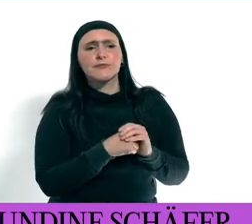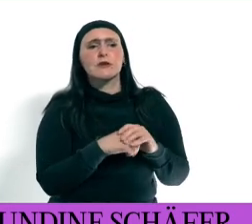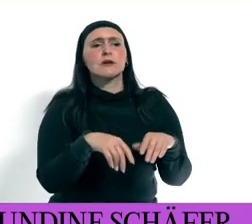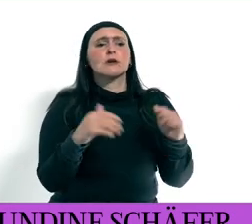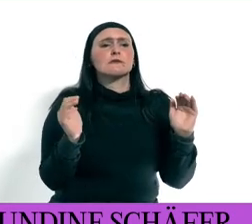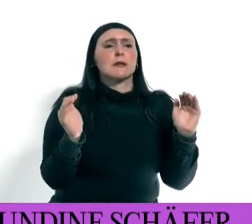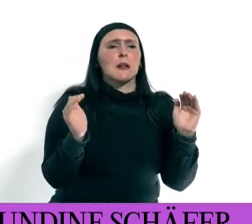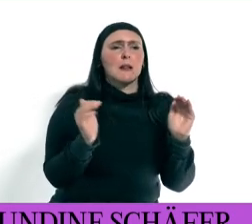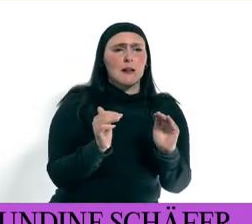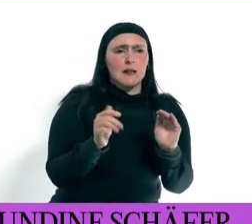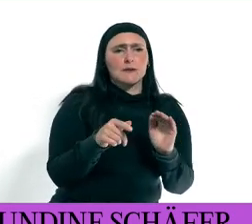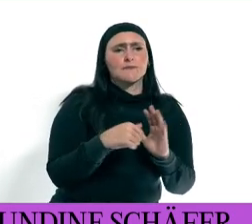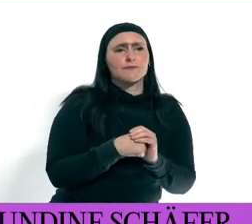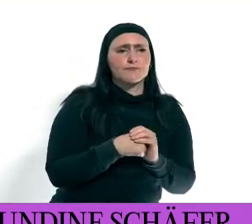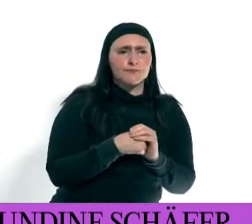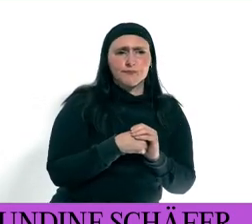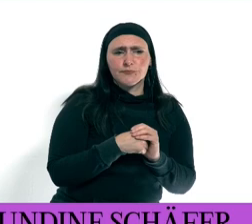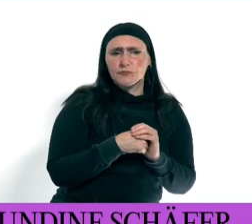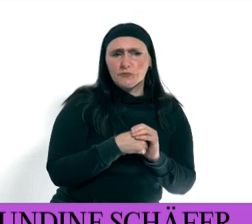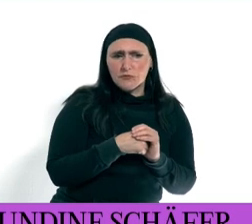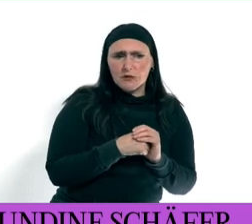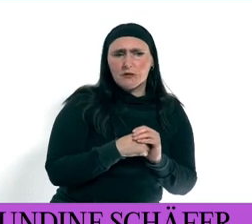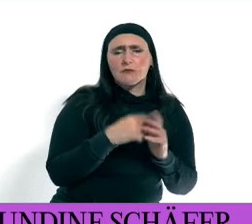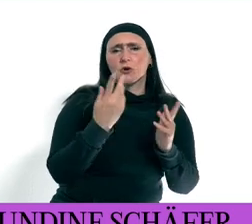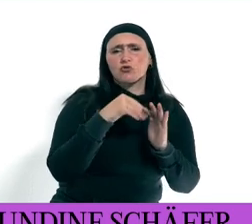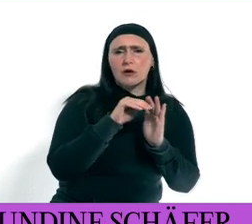Und wir planen weiter.